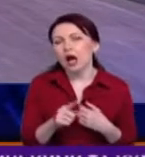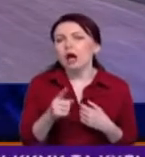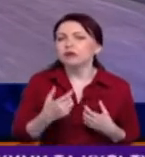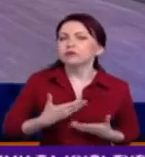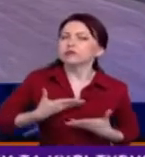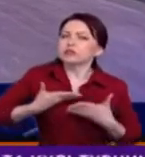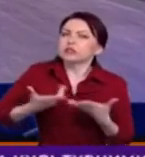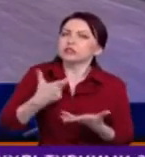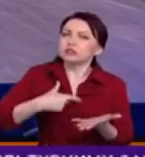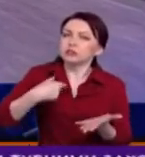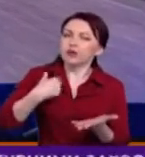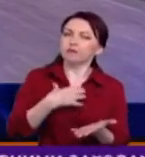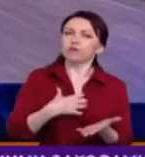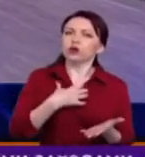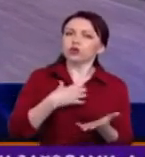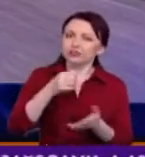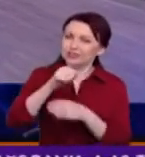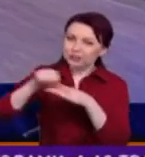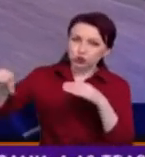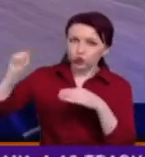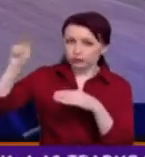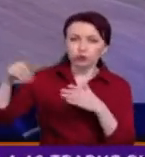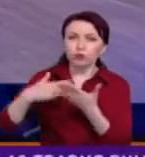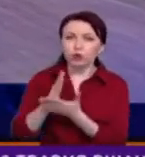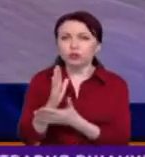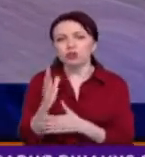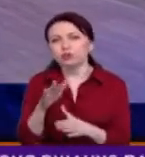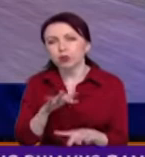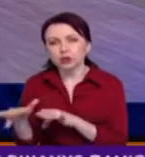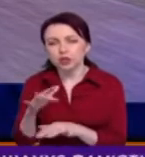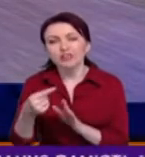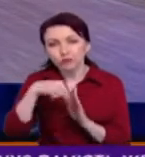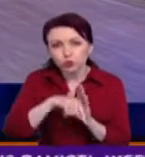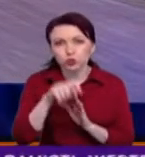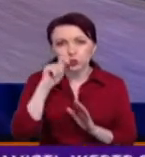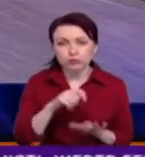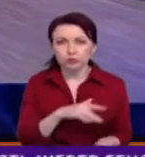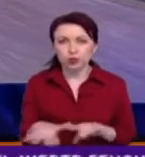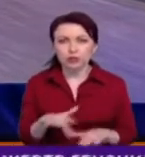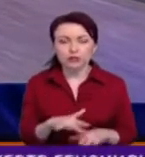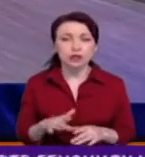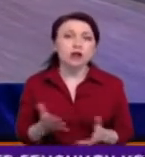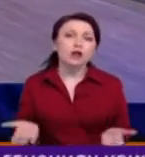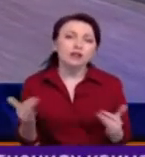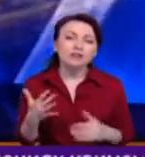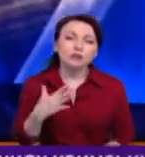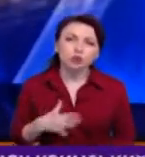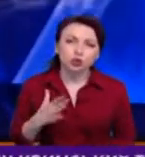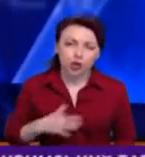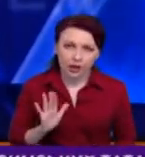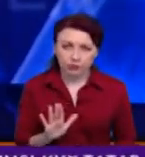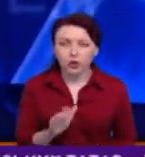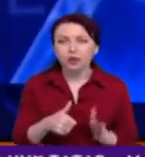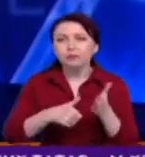свою значимість в зовнішньополітичних процесах і в тому числі внутрішньоукраїнських процесах. Давайте почекаємо там